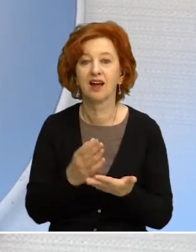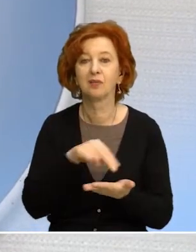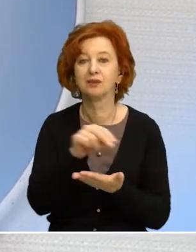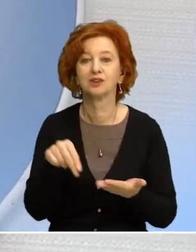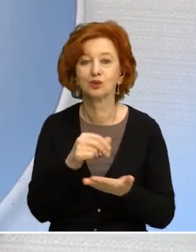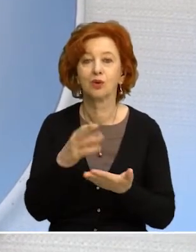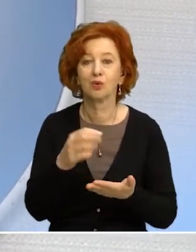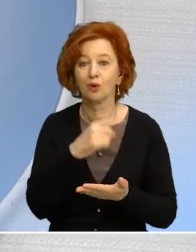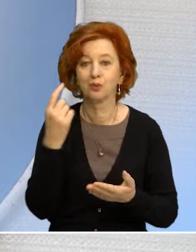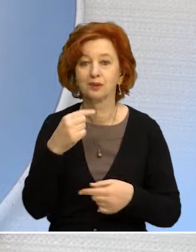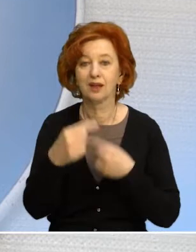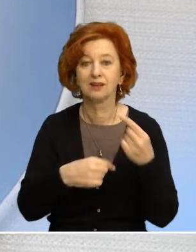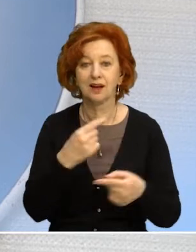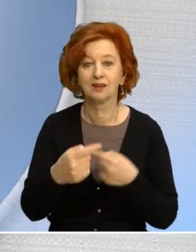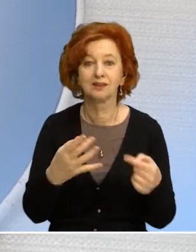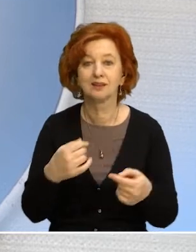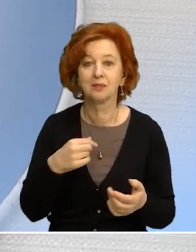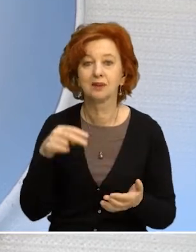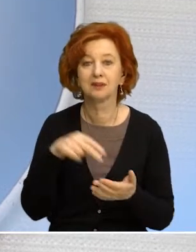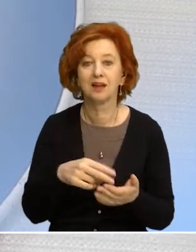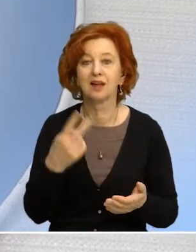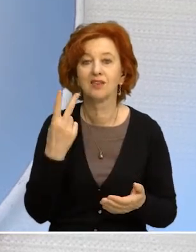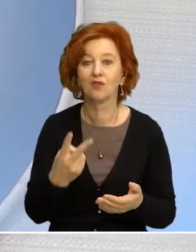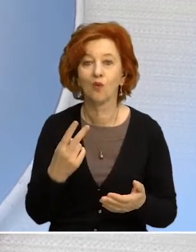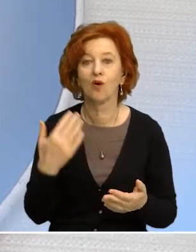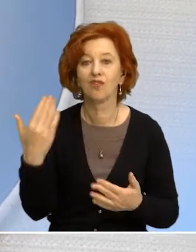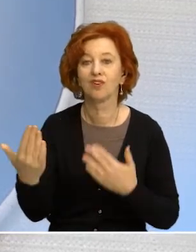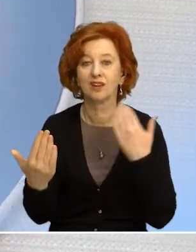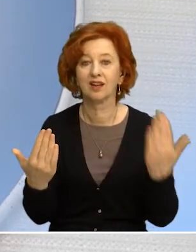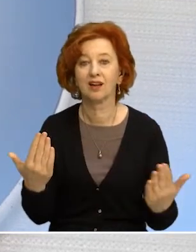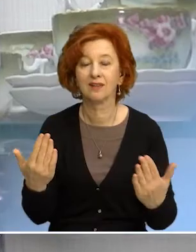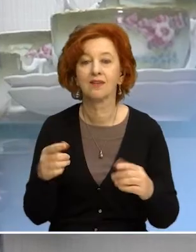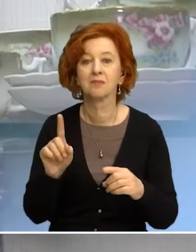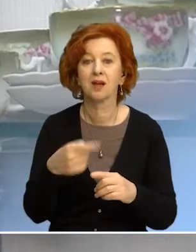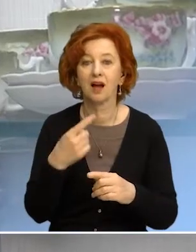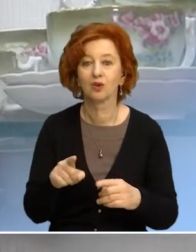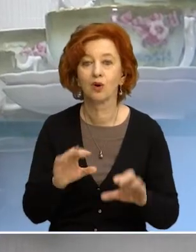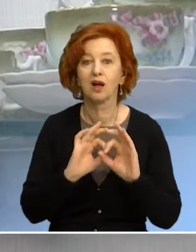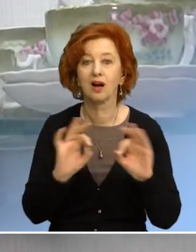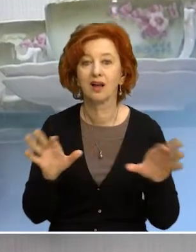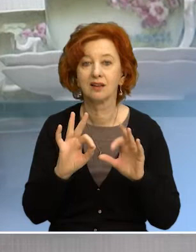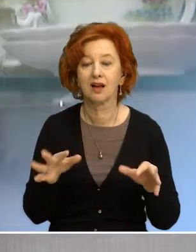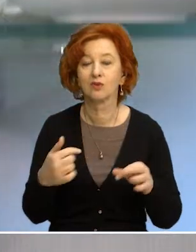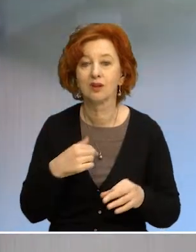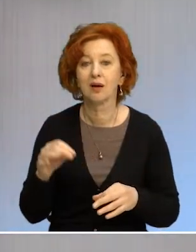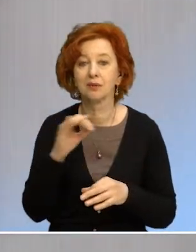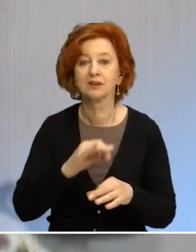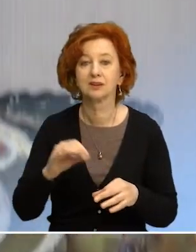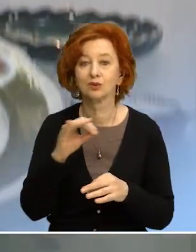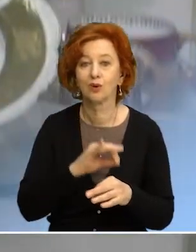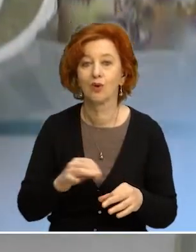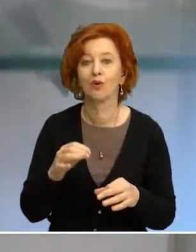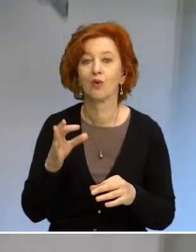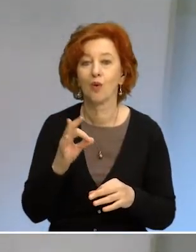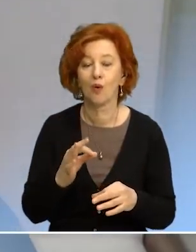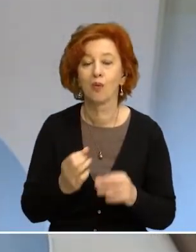по русской традиции. И мы стоим у двух витрин, которые нам повествуют историю о появлении